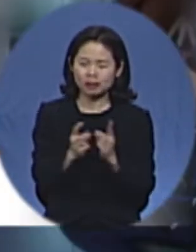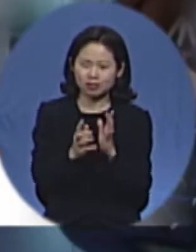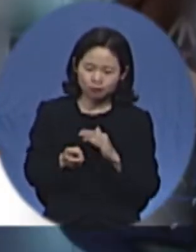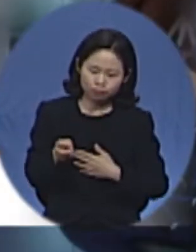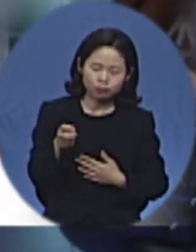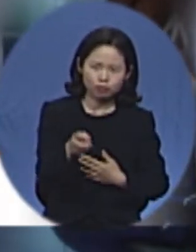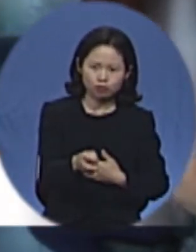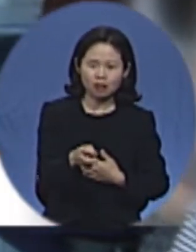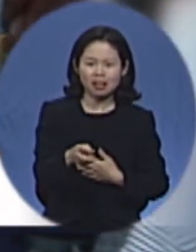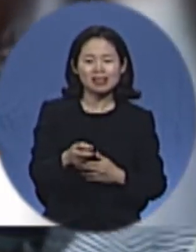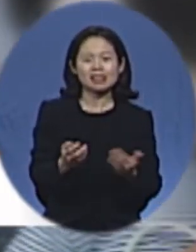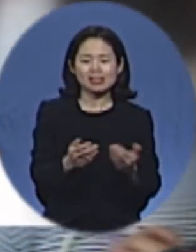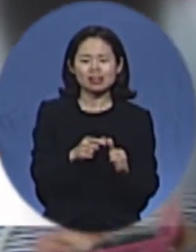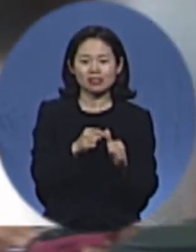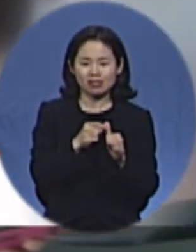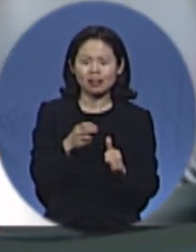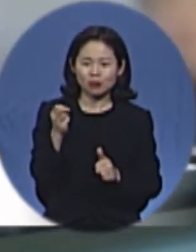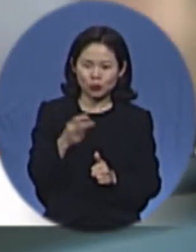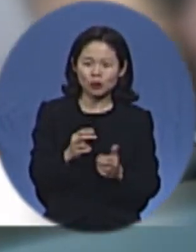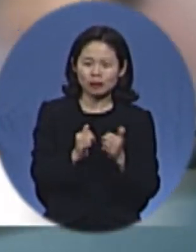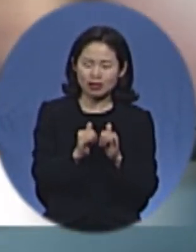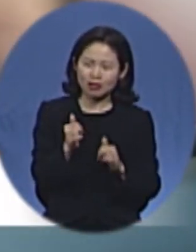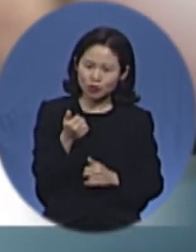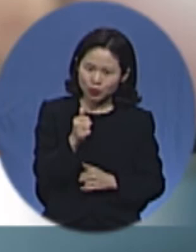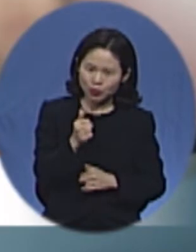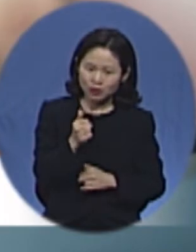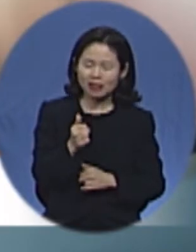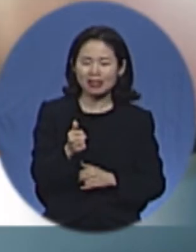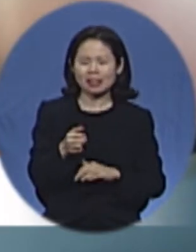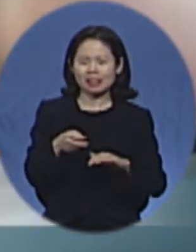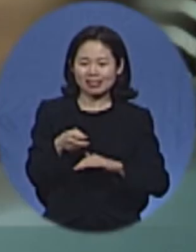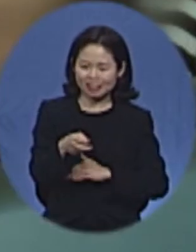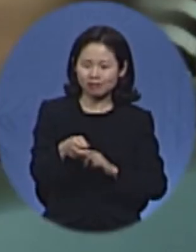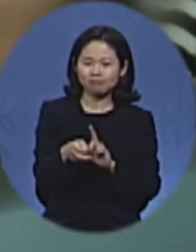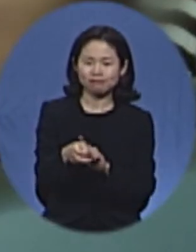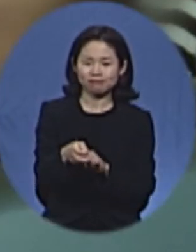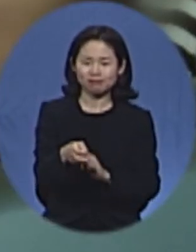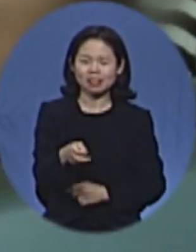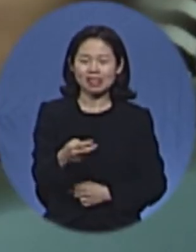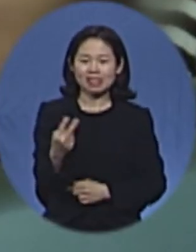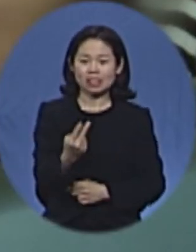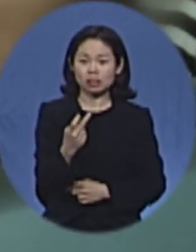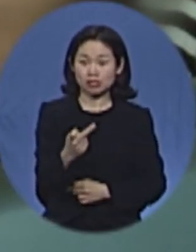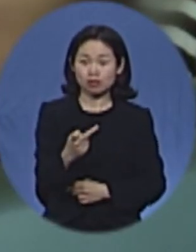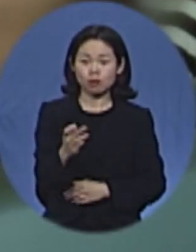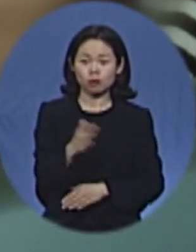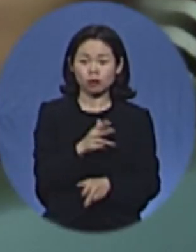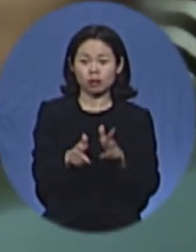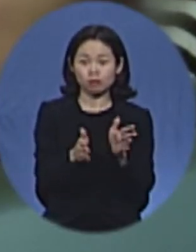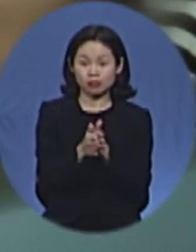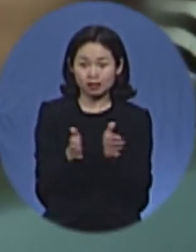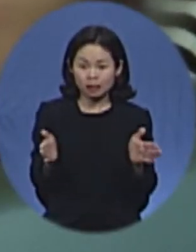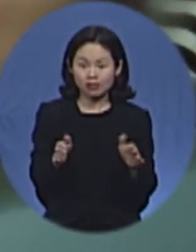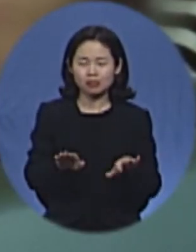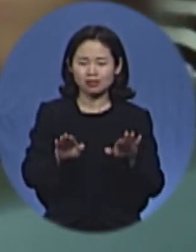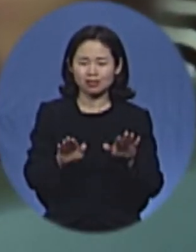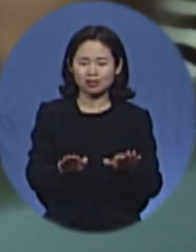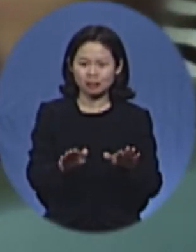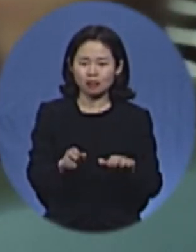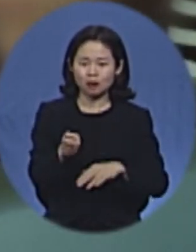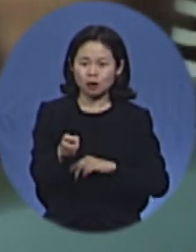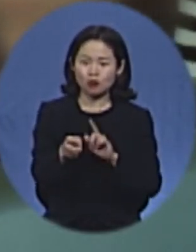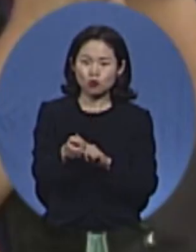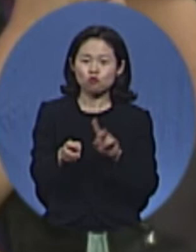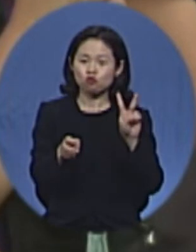상담과 취업 알선을 해주는 찾아가는 일자리 버스. 지난 2012년부터 시작해 현재 일자리 버스